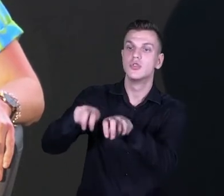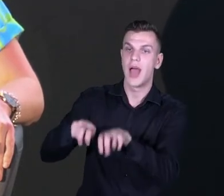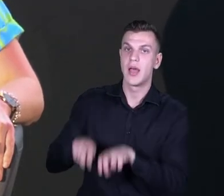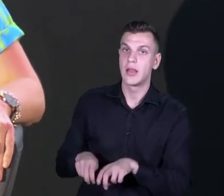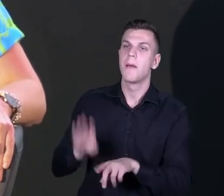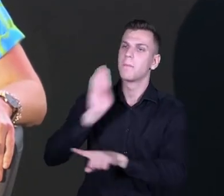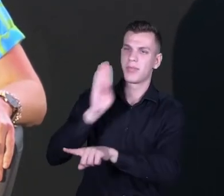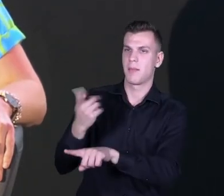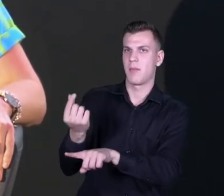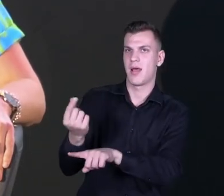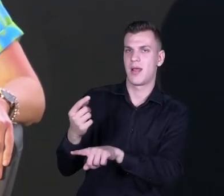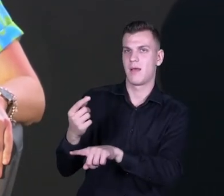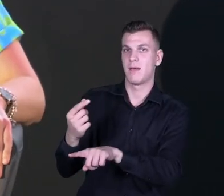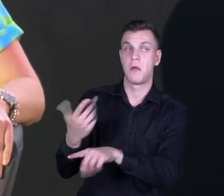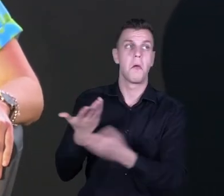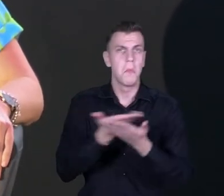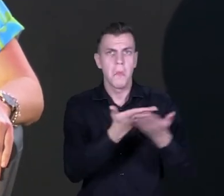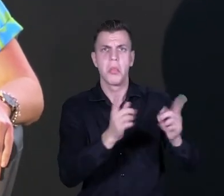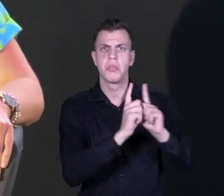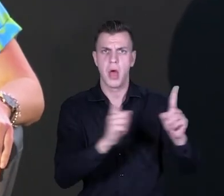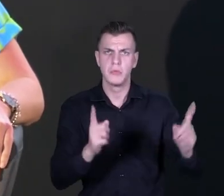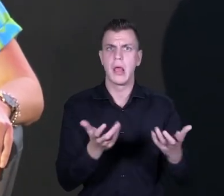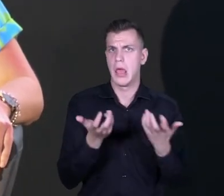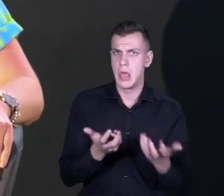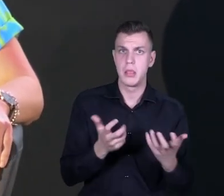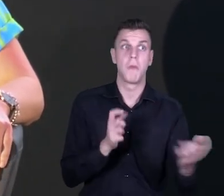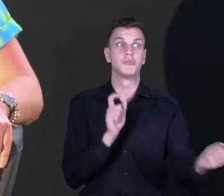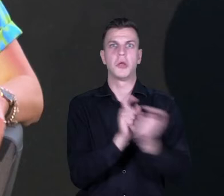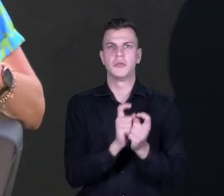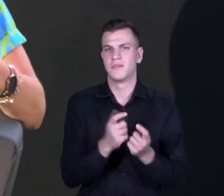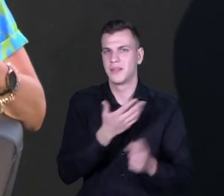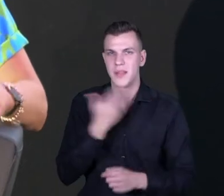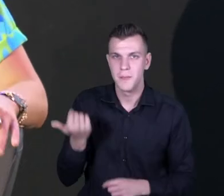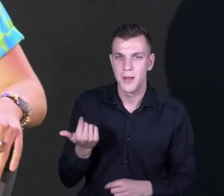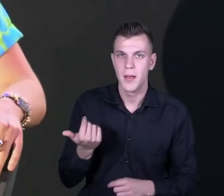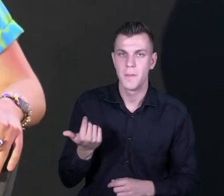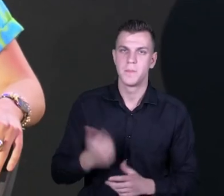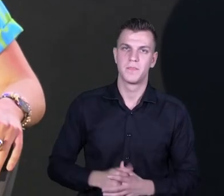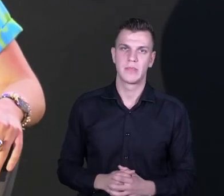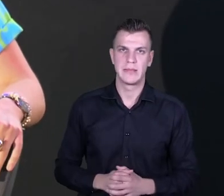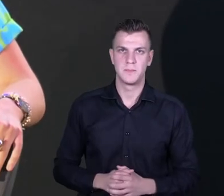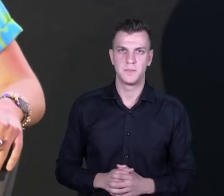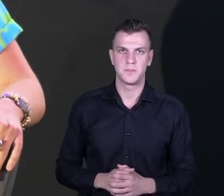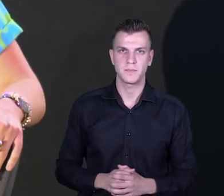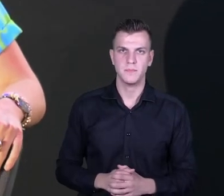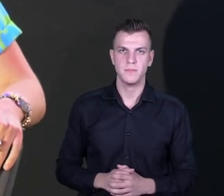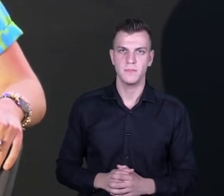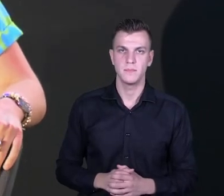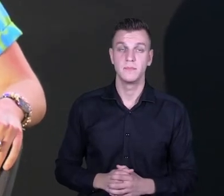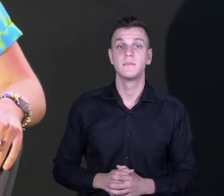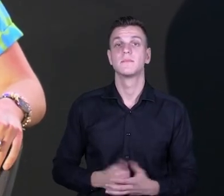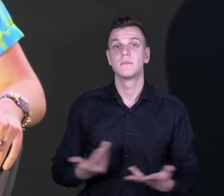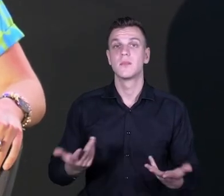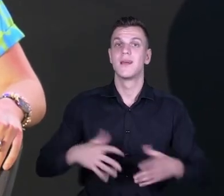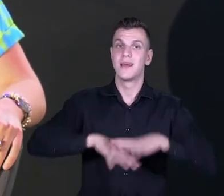parach. I nie było sprzeciwu, nauczyciele bardzo chętnie ten temat podchwycili i wspólnymi